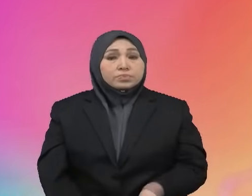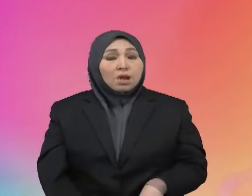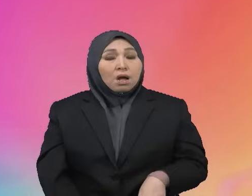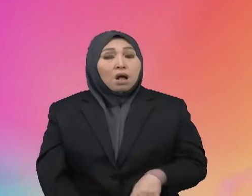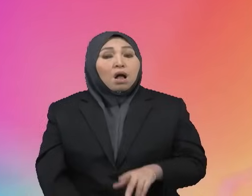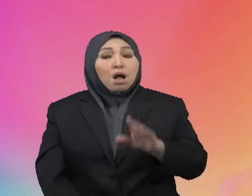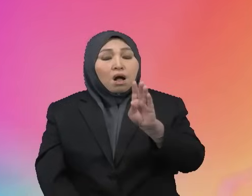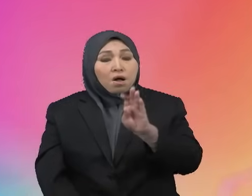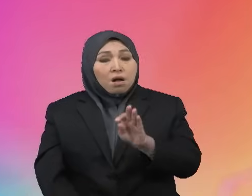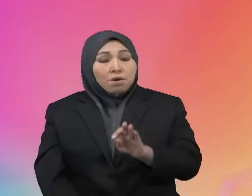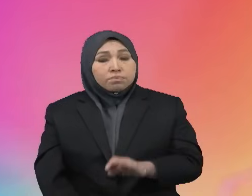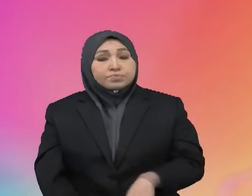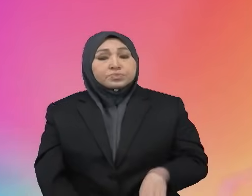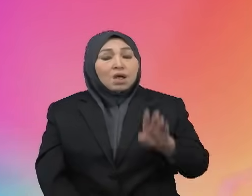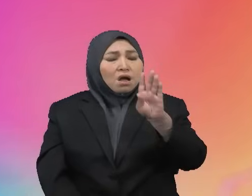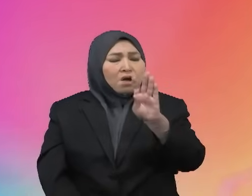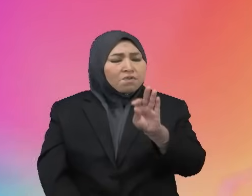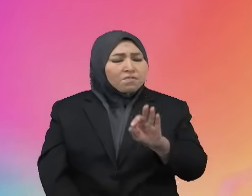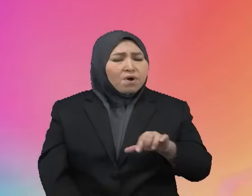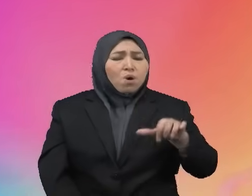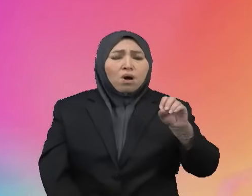Qa ki qu. Fa qatila